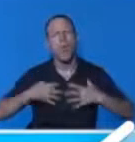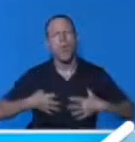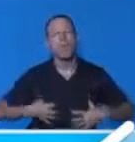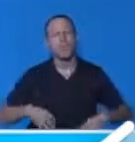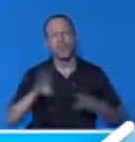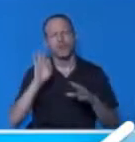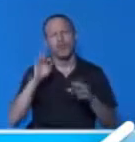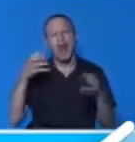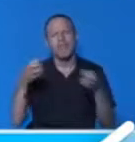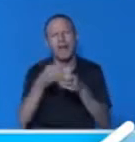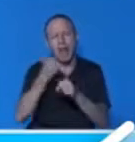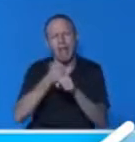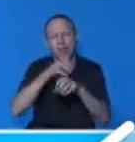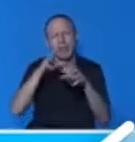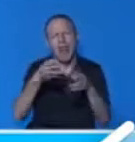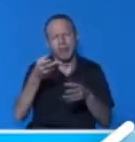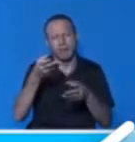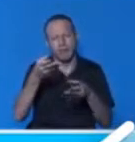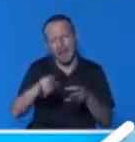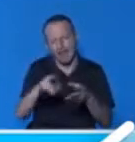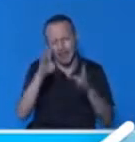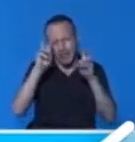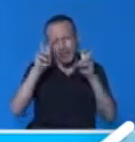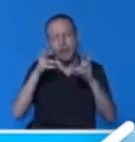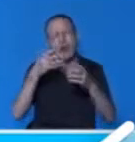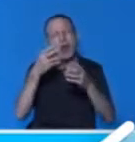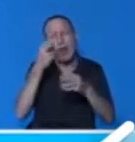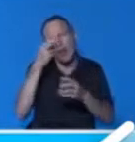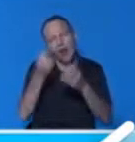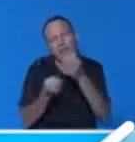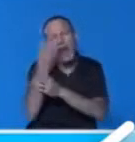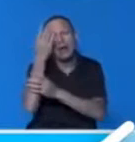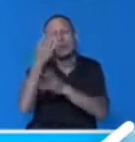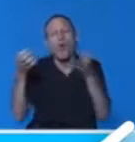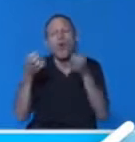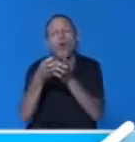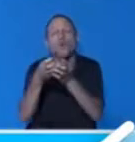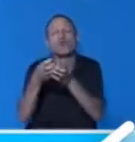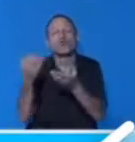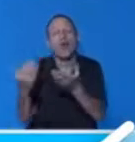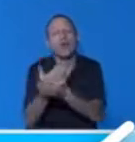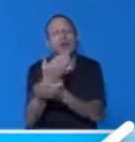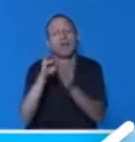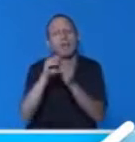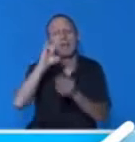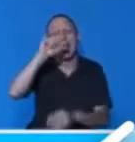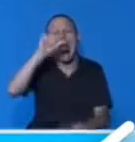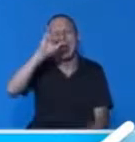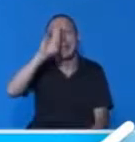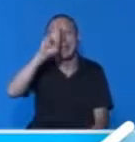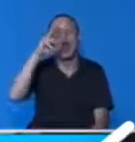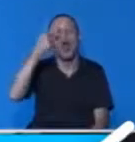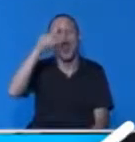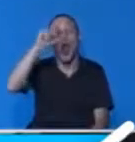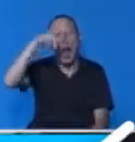העבודה לנסות להקים גוש חדש עם יאיר גולן, עם סתיו